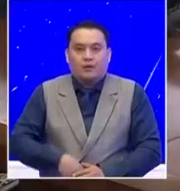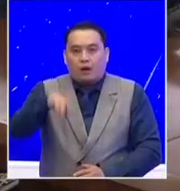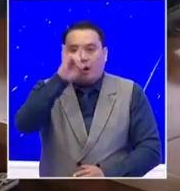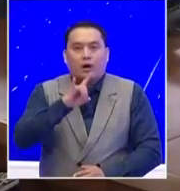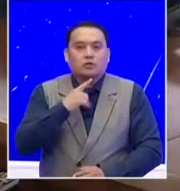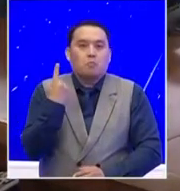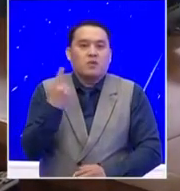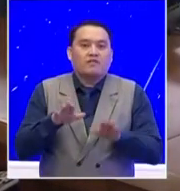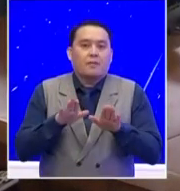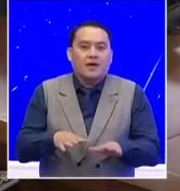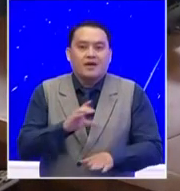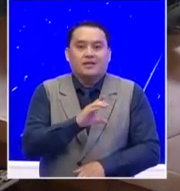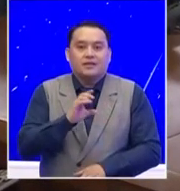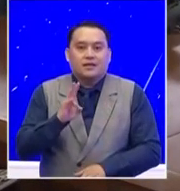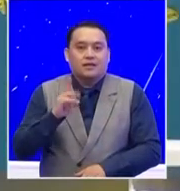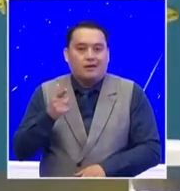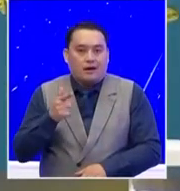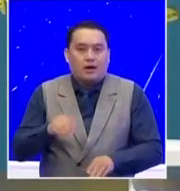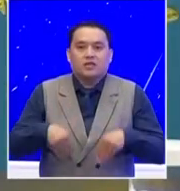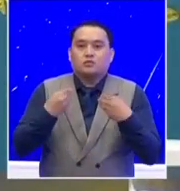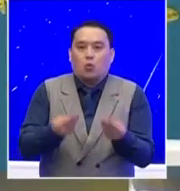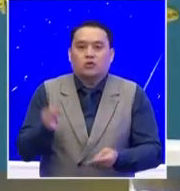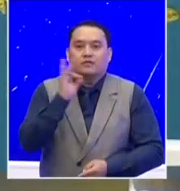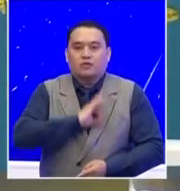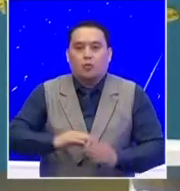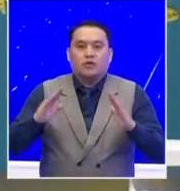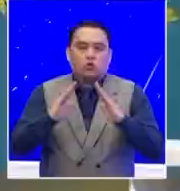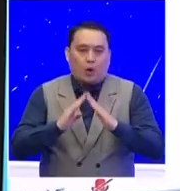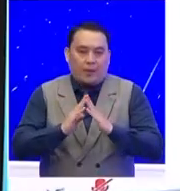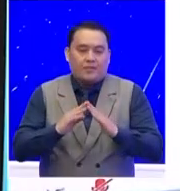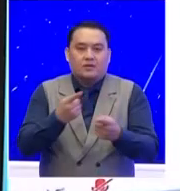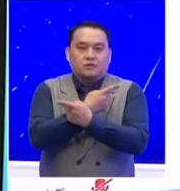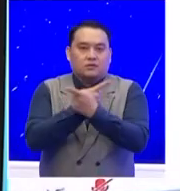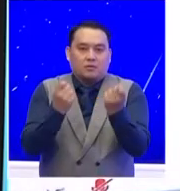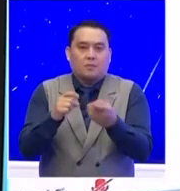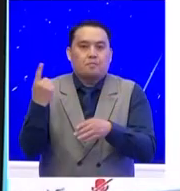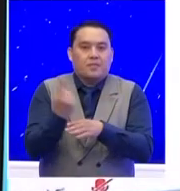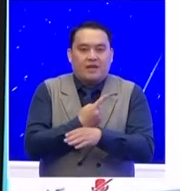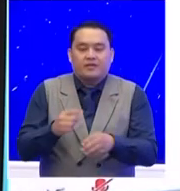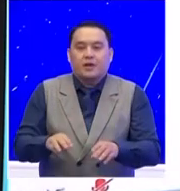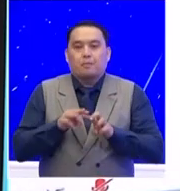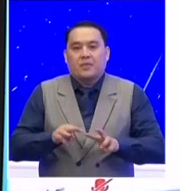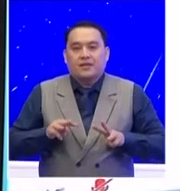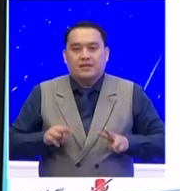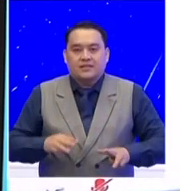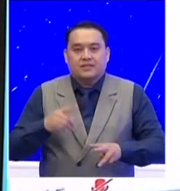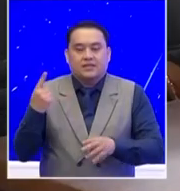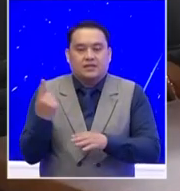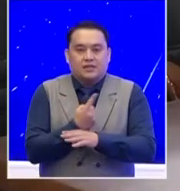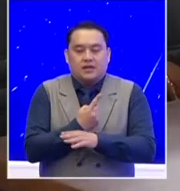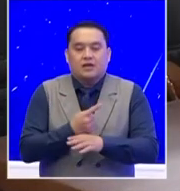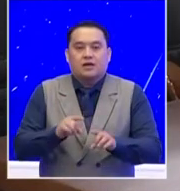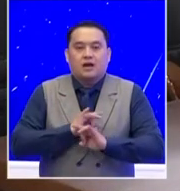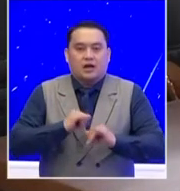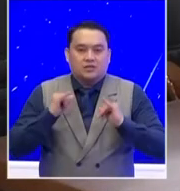Казахстан на первом месте среди стран СНГ по вводу жилья. Об этом на заседании правительства сообщил первый вице-министр индустрии и инфраструктурного